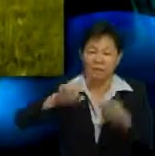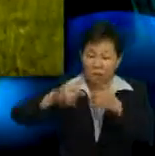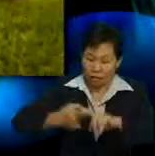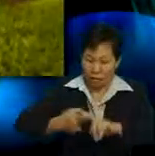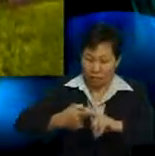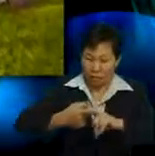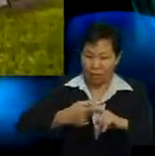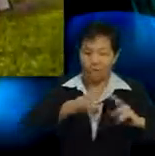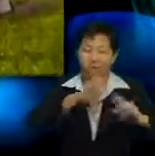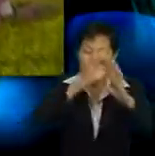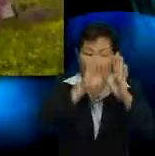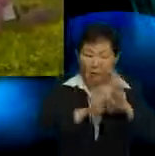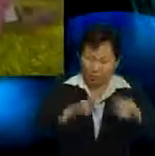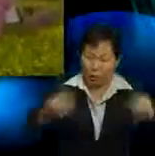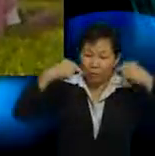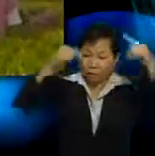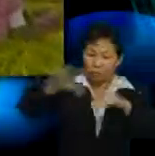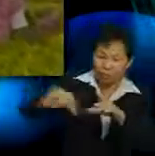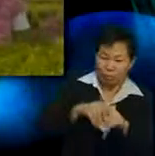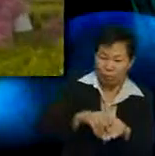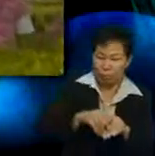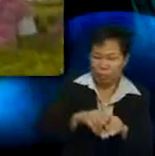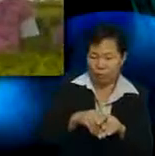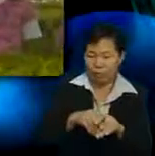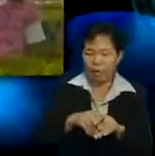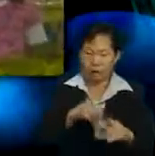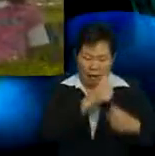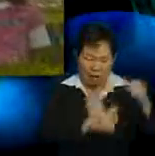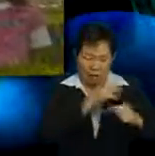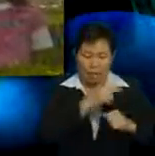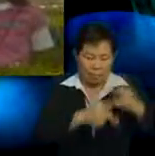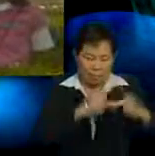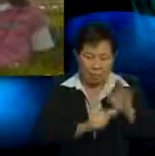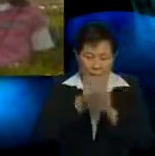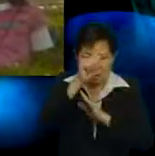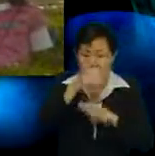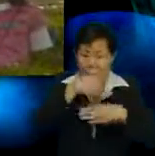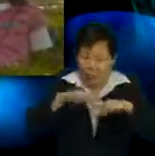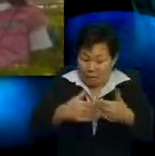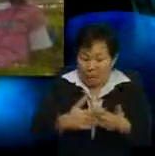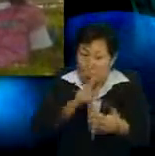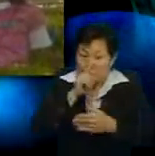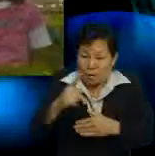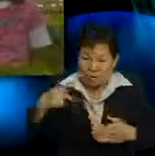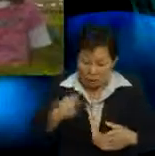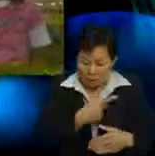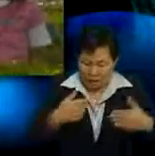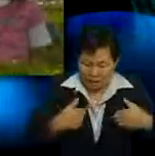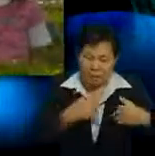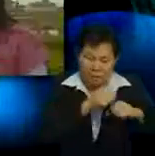Kawan-kawan, etika pelajar cemerlang turut merangkumi akhlak dan kepribadian tinggi. Bagaimanakah untuk memastikan kita mempunyai akhlak itu?